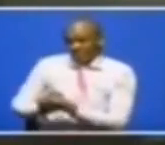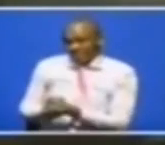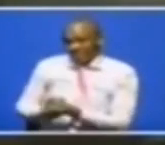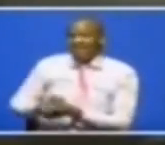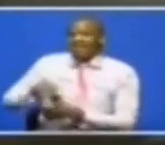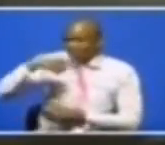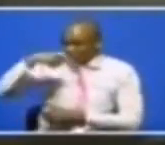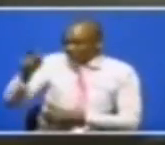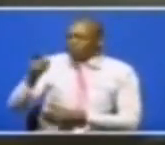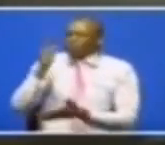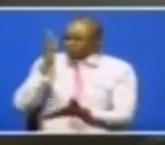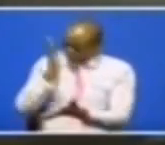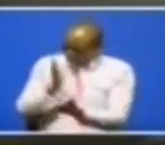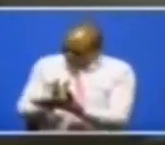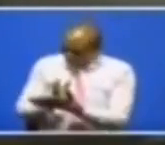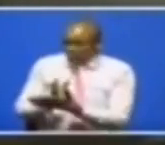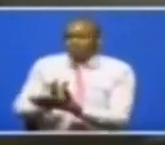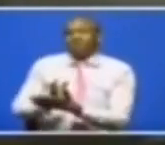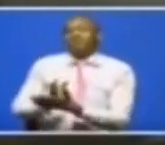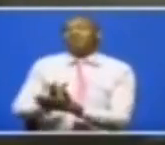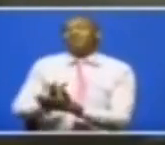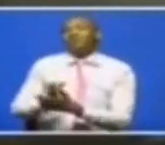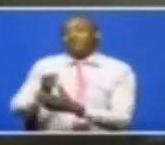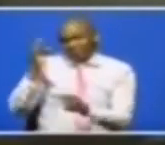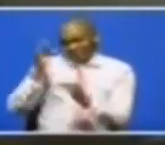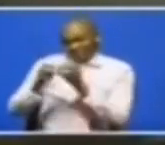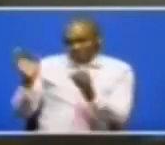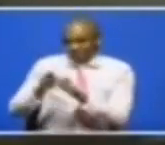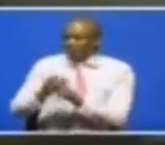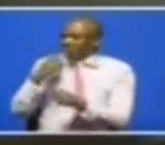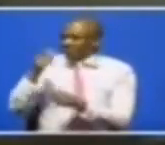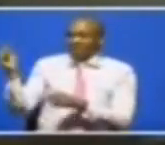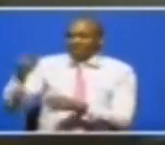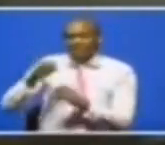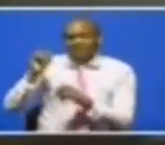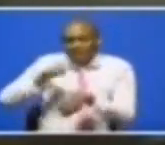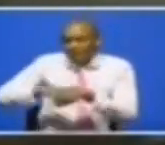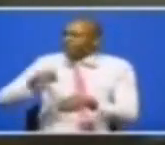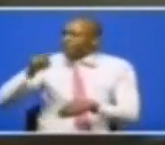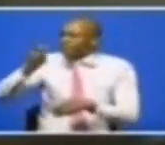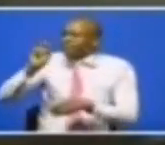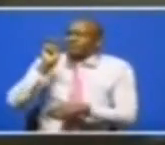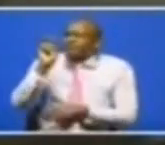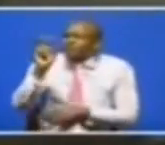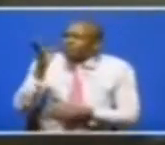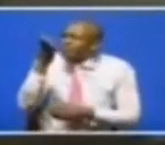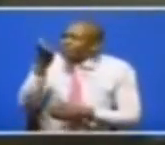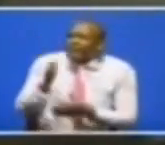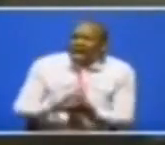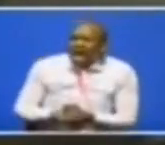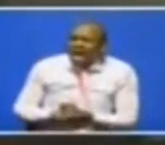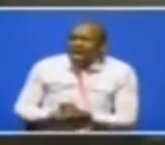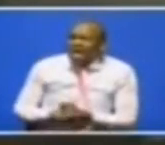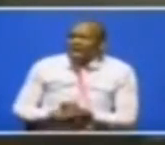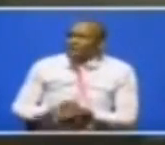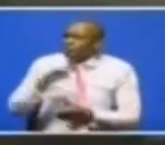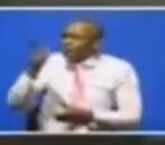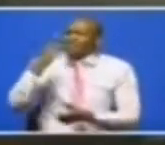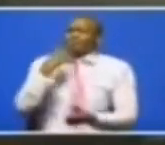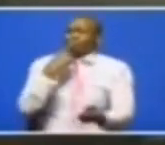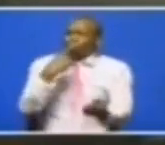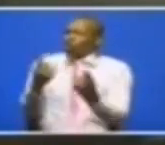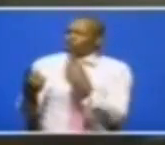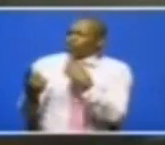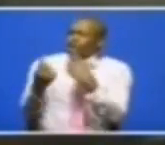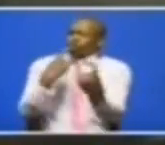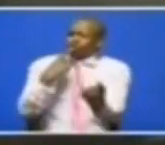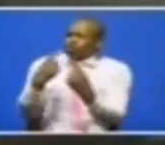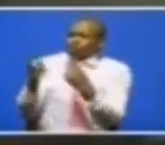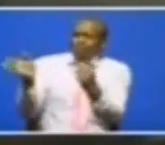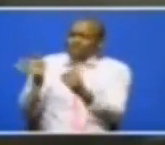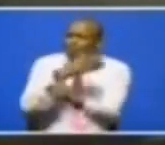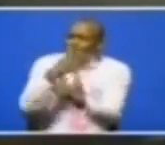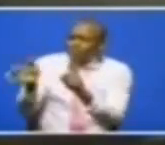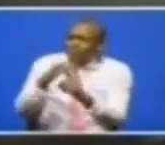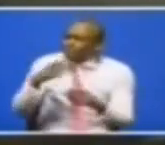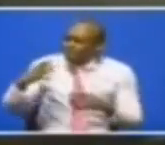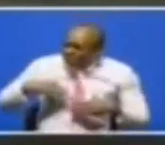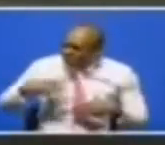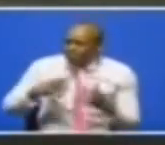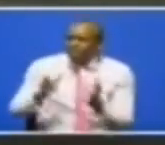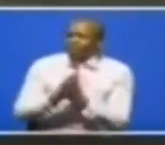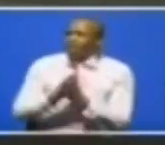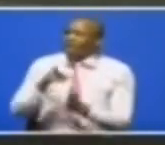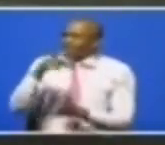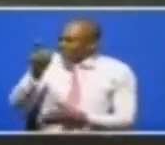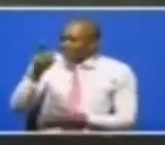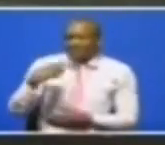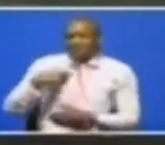wakahakikisha kuwa hawakujitokeza, walihisi vipi walivyokuona wewe unapata fursa ya kuuza sera zako na za Daktari